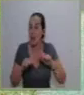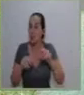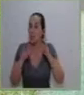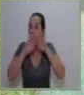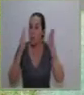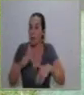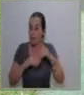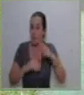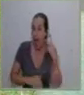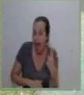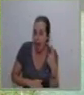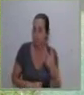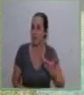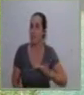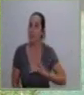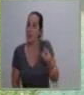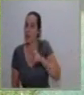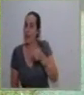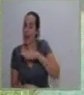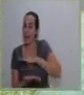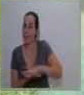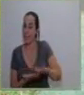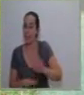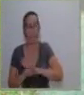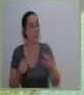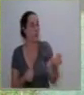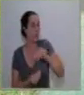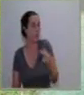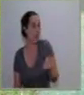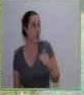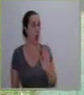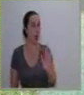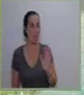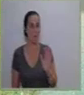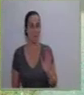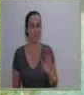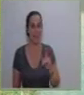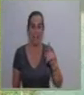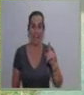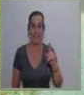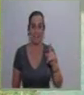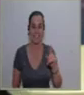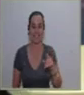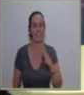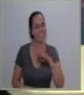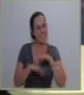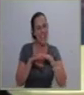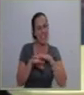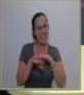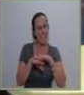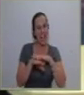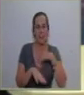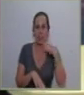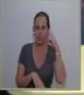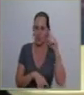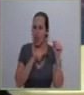תקנו סוכה אחת ותקבלו את רק חינם בצד, ללא תוספת תשלום. זה יעיף לכם תפחה. סליחה, שלומית, אני